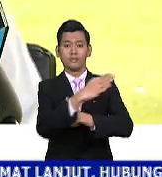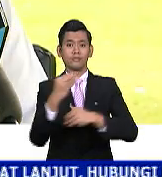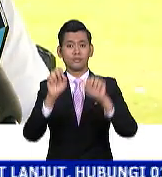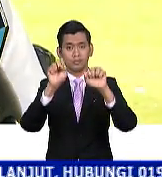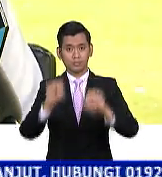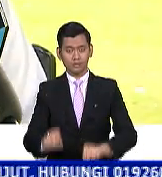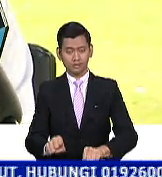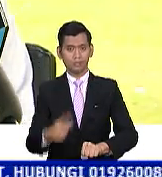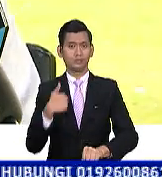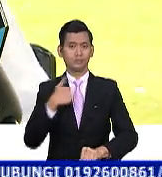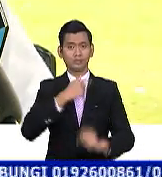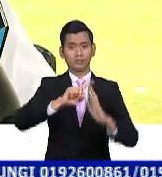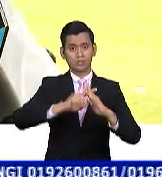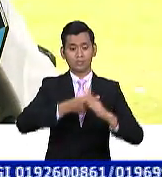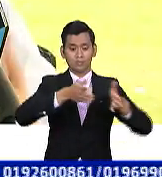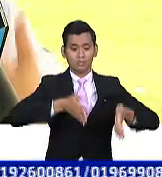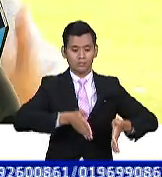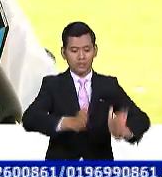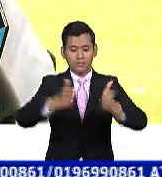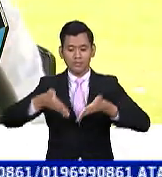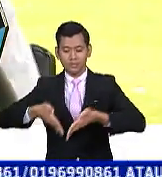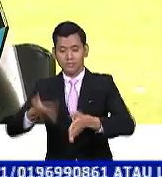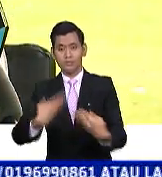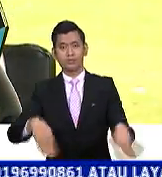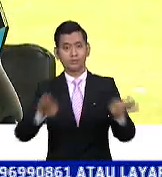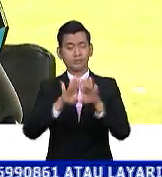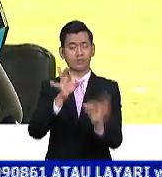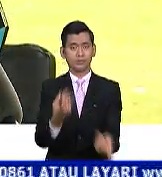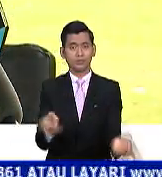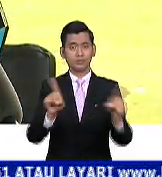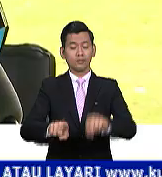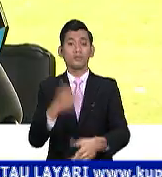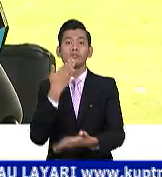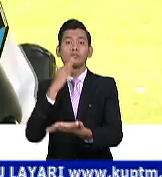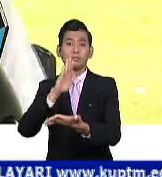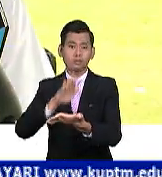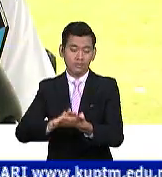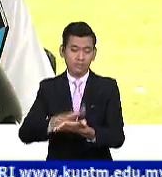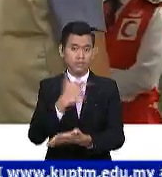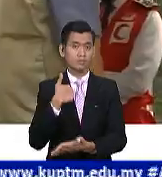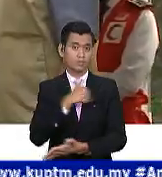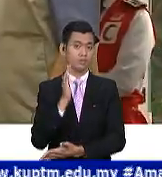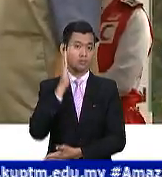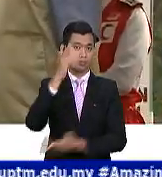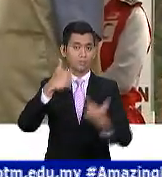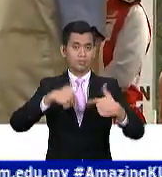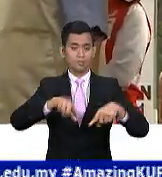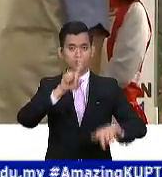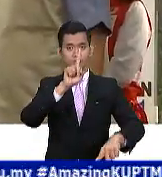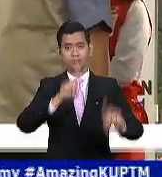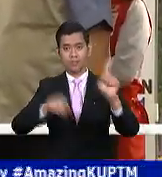laksanakan jalan-jalan yang bakal tertutup apabila bencana Dapatkah penguasaan yang akan kita laksanakan dan sebagainya